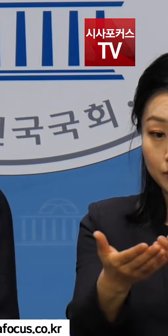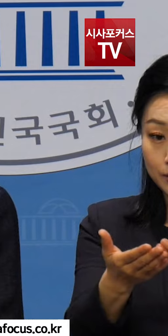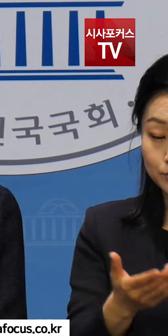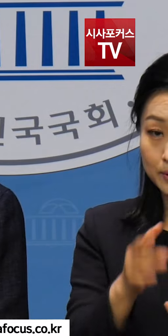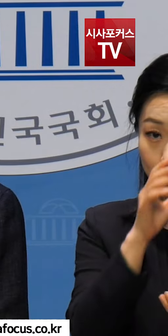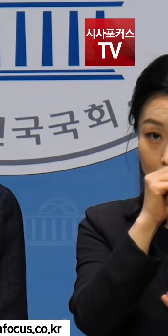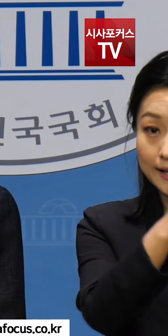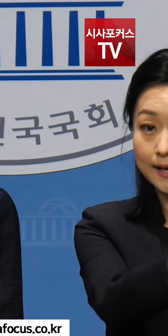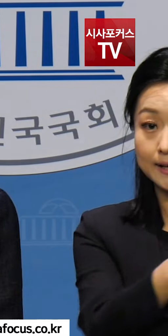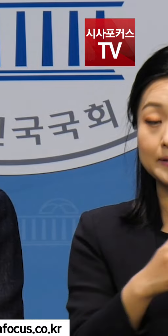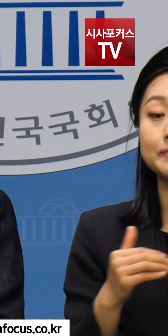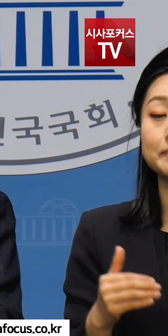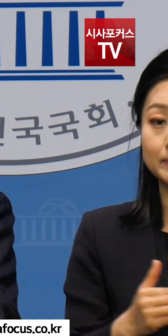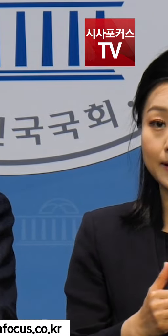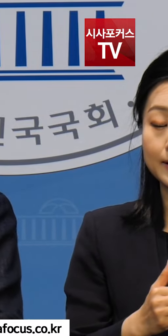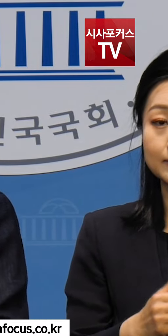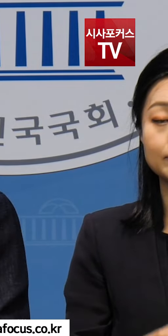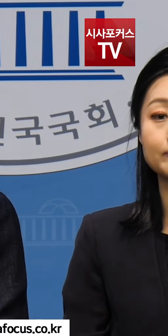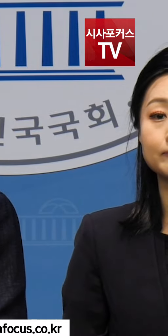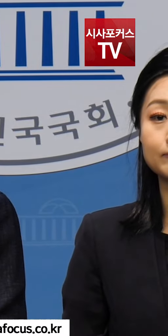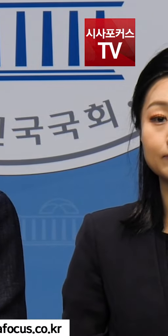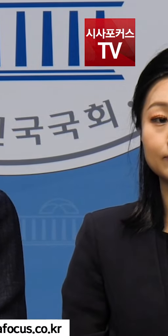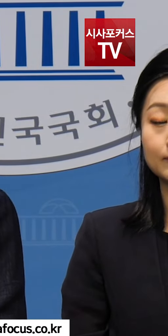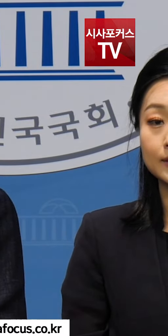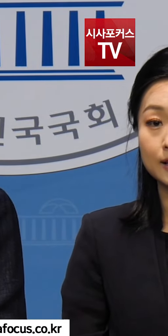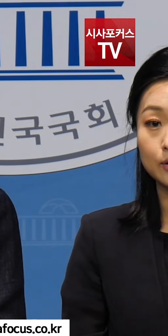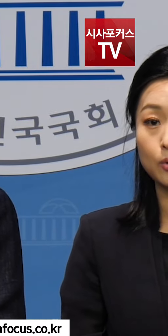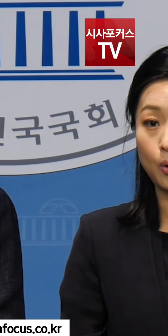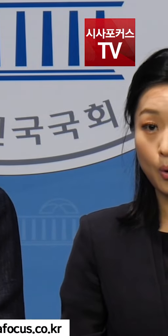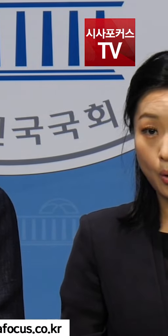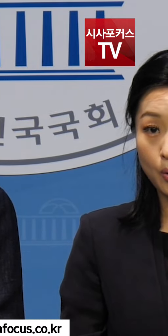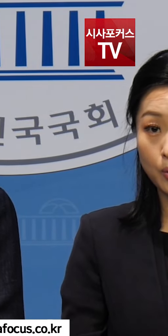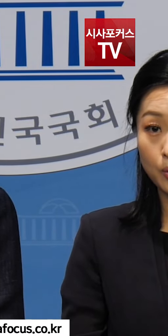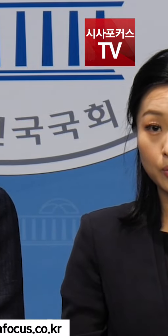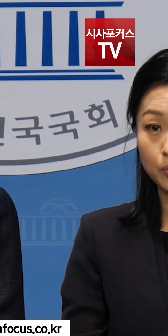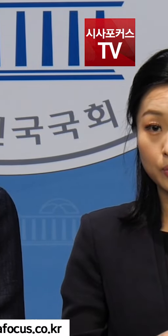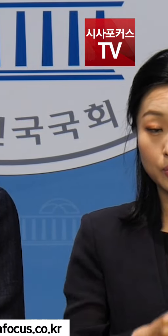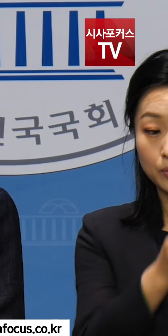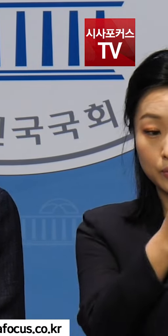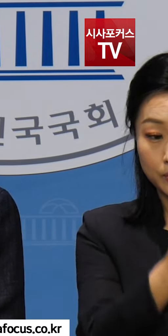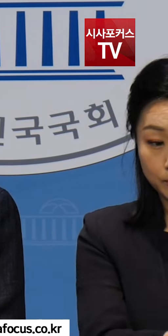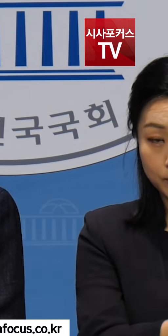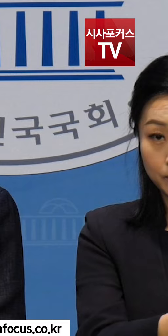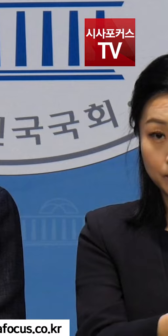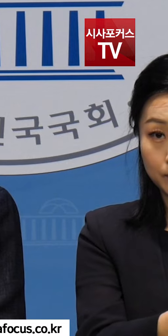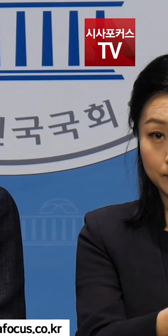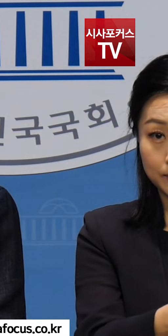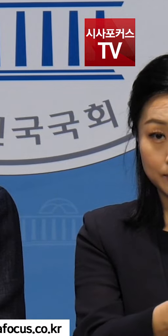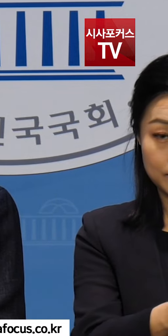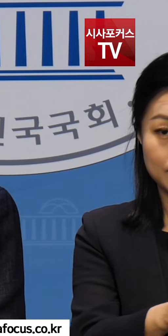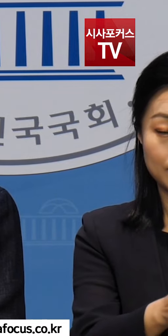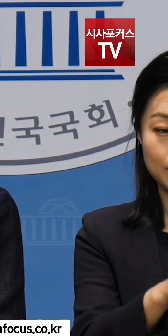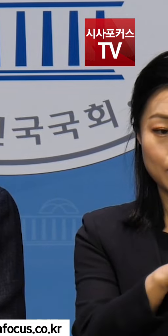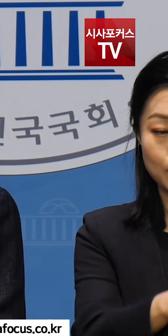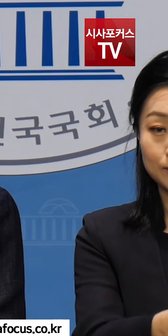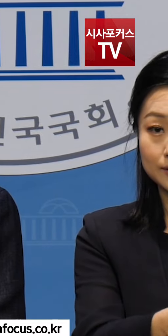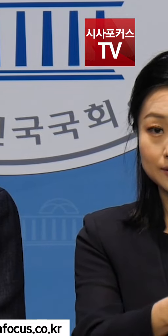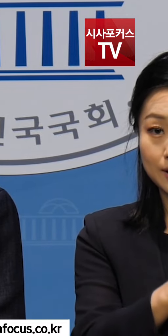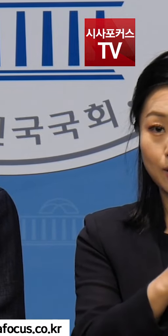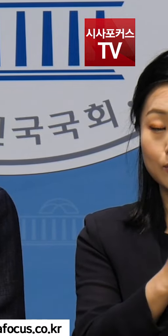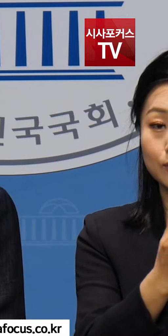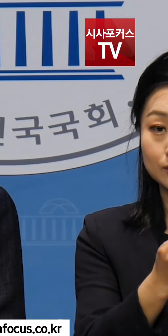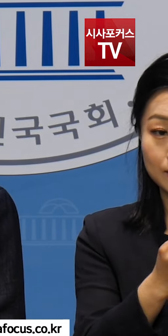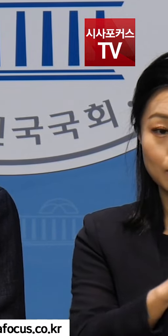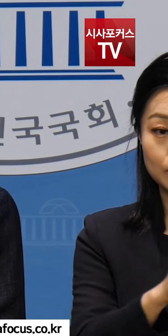내놓았다. 한동훈 대표가 용산의 여의도 출장 소장이 아니라면 국민의 목소리를